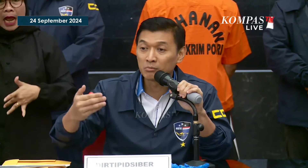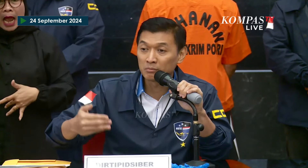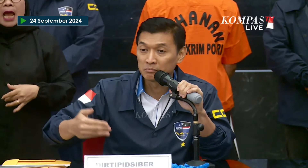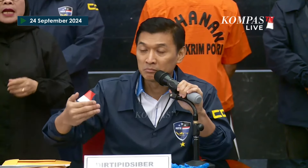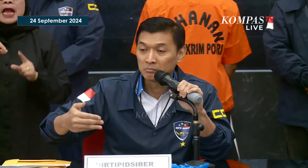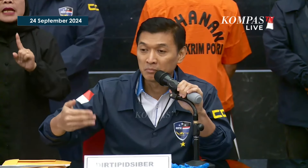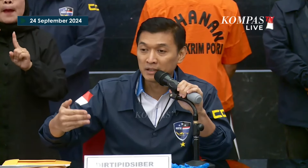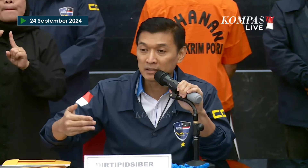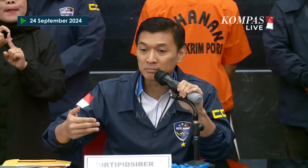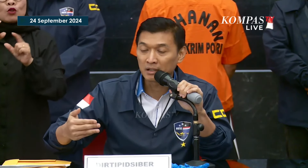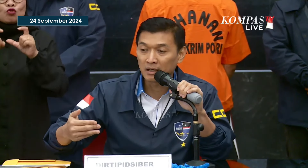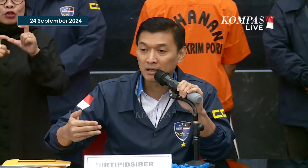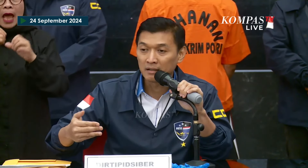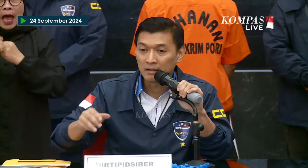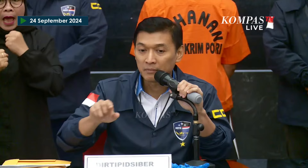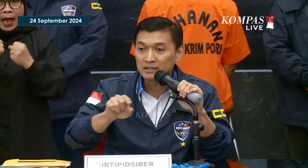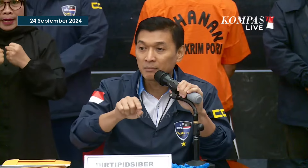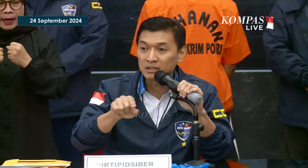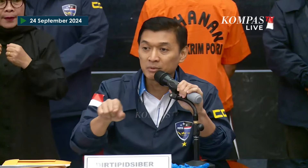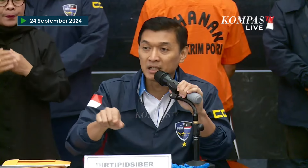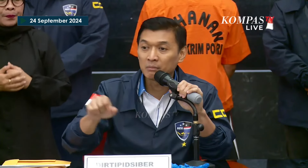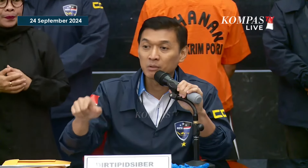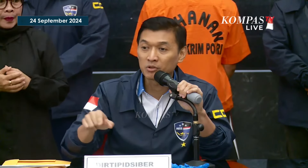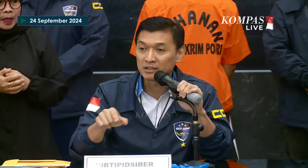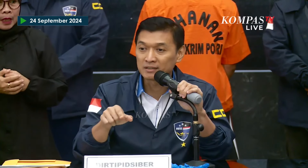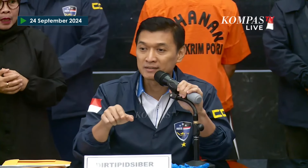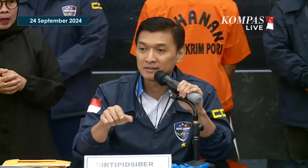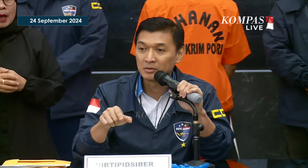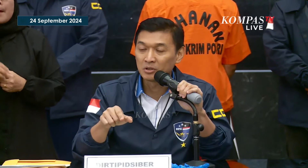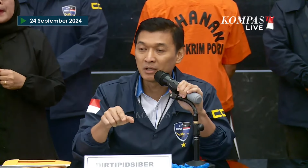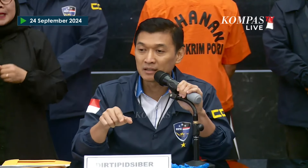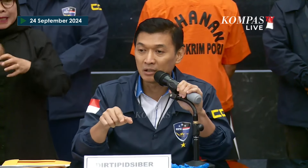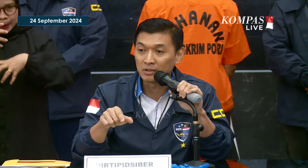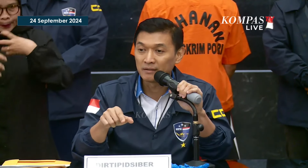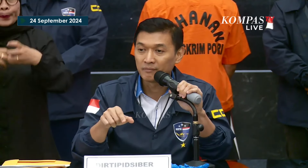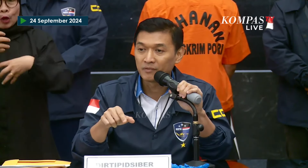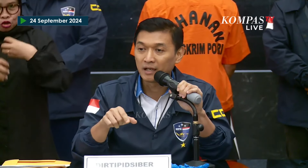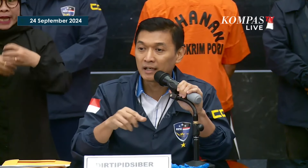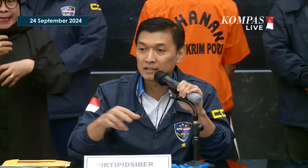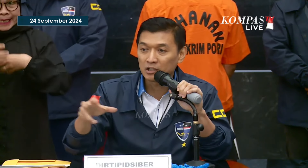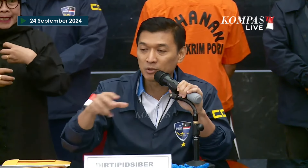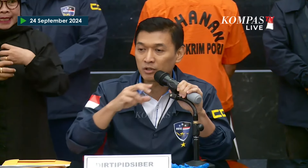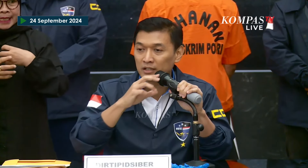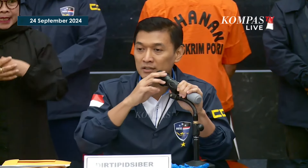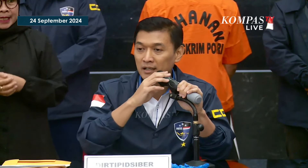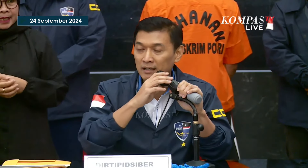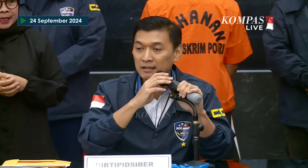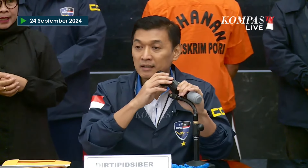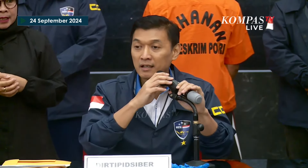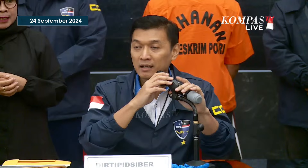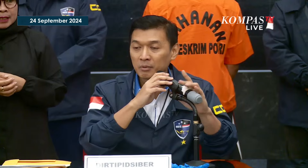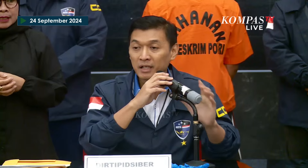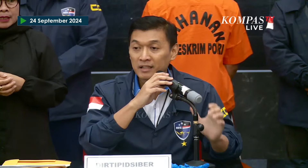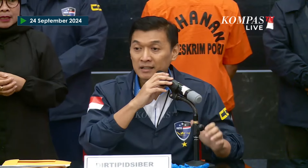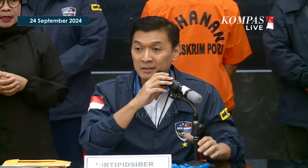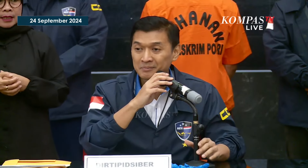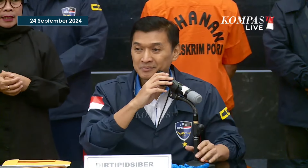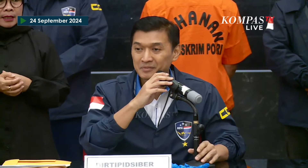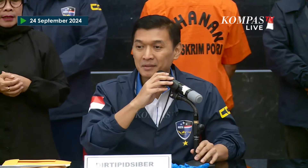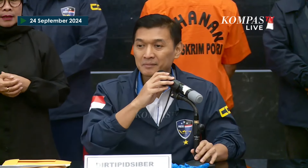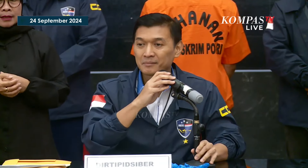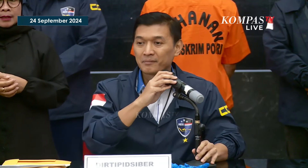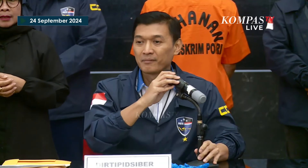maka kita juga belum melihat secara, pasti kan masih pendalaman berproses untuk mengetahui, ya karena kita harus berkoordinasi dengan pemilik